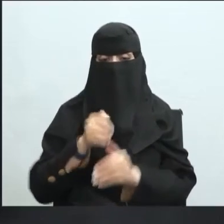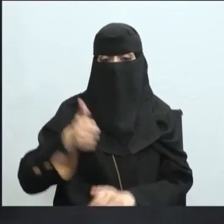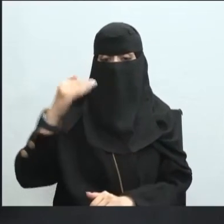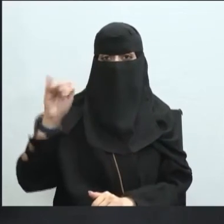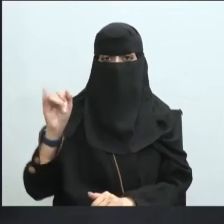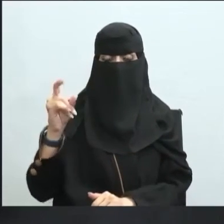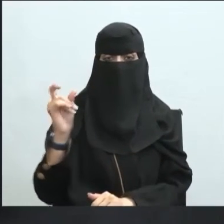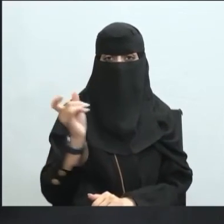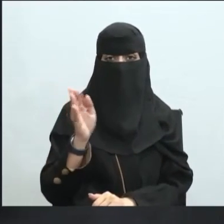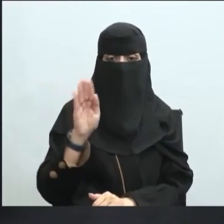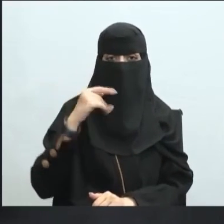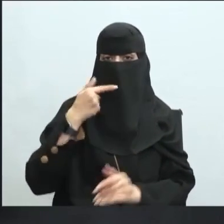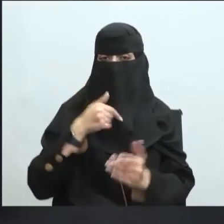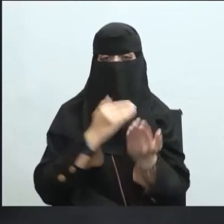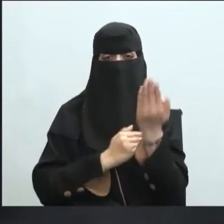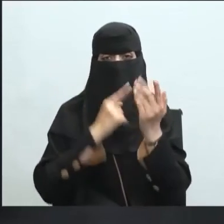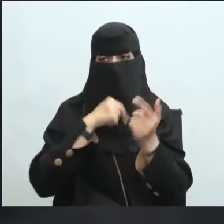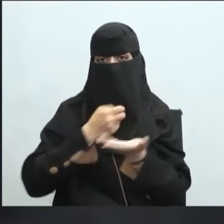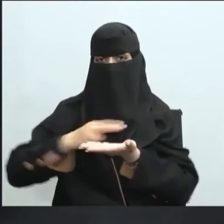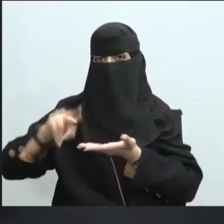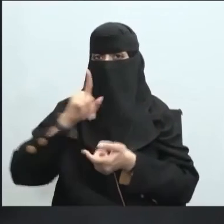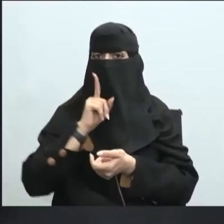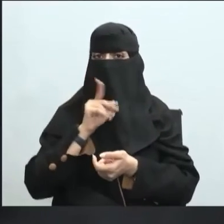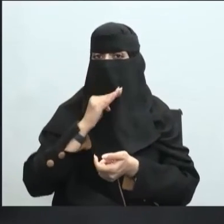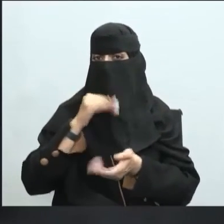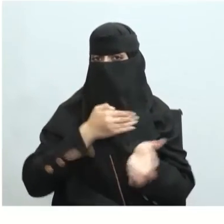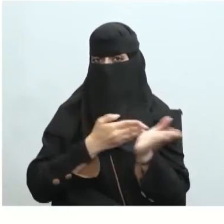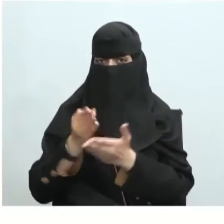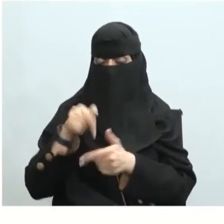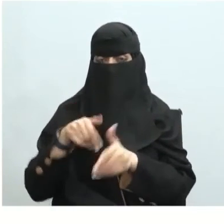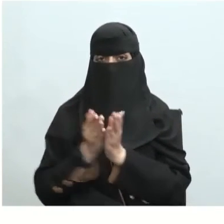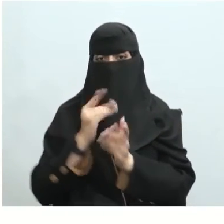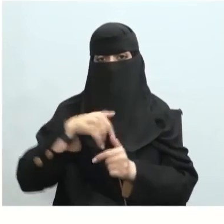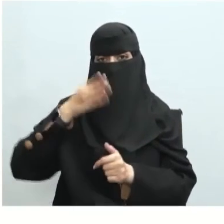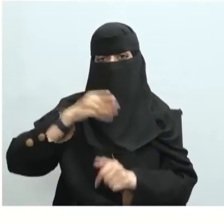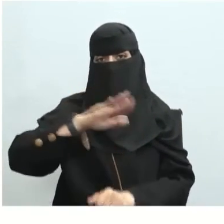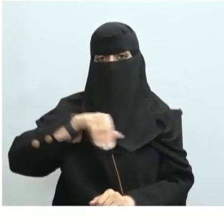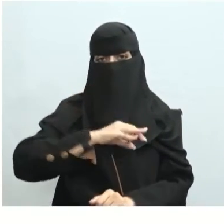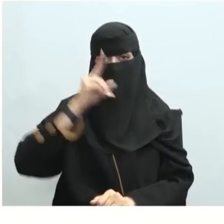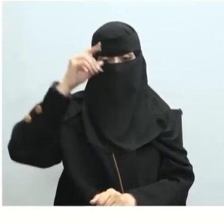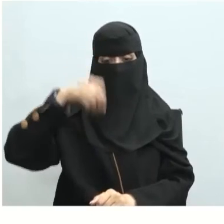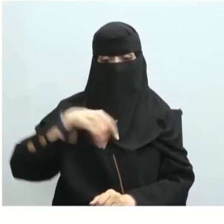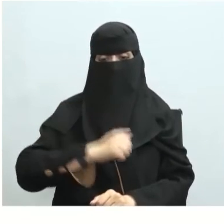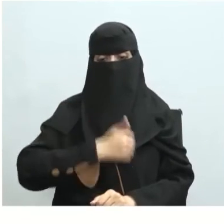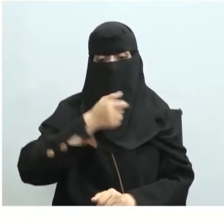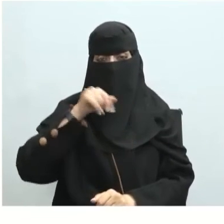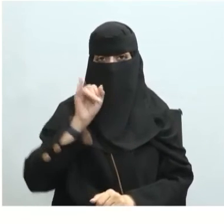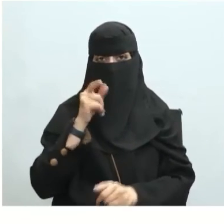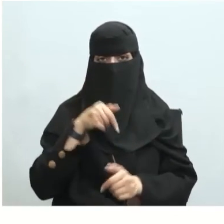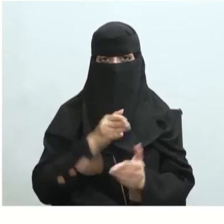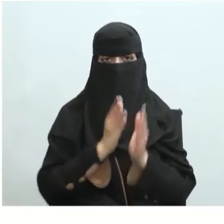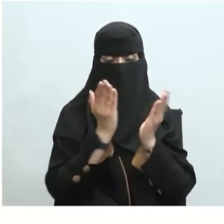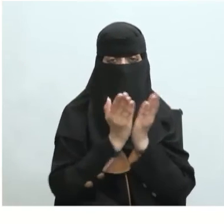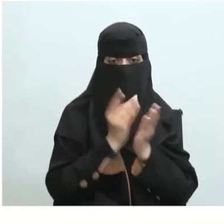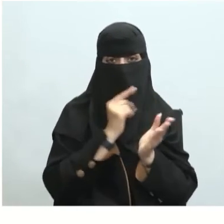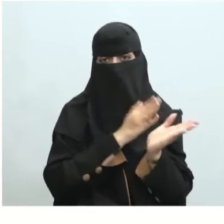الله ما الخطاب الذي ستقدمه لي ولي امره السلام عليكم ورحمه الله وبركاته وبعد ثم ايمانا مثلا بالمدرسه والتوجيه الطلابي